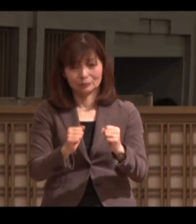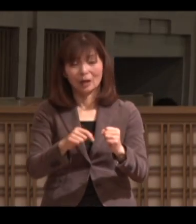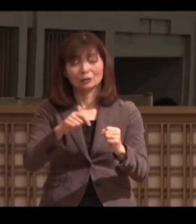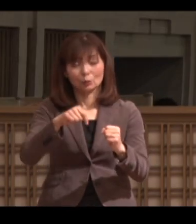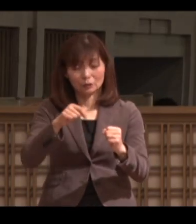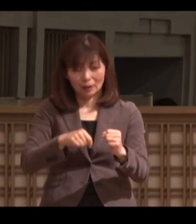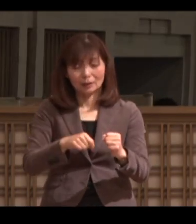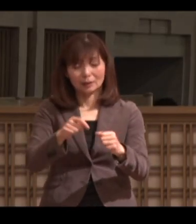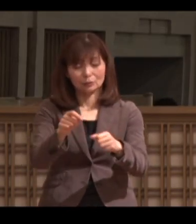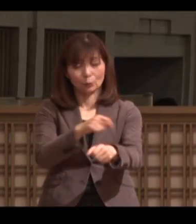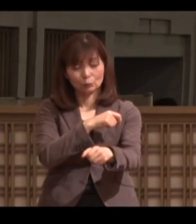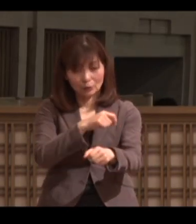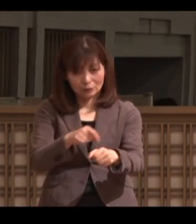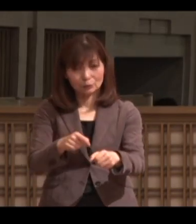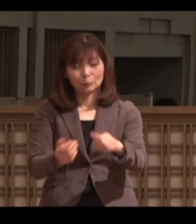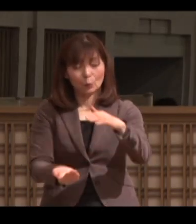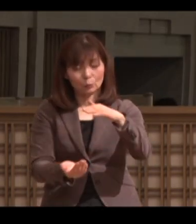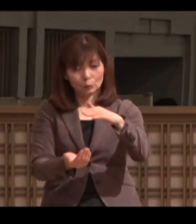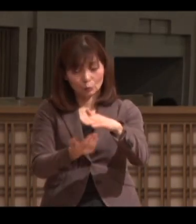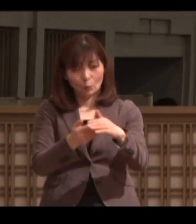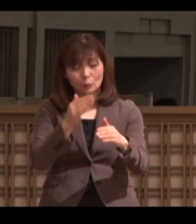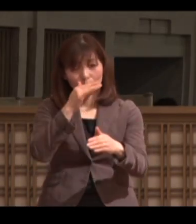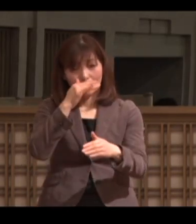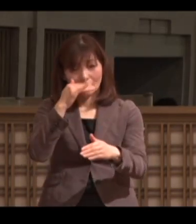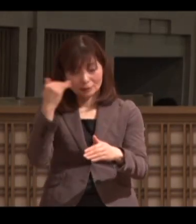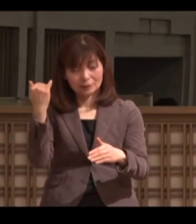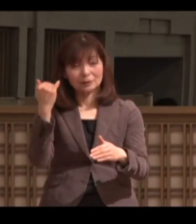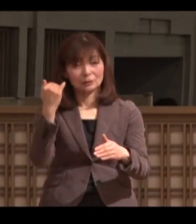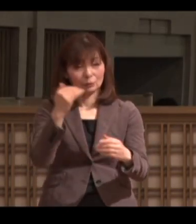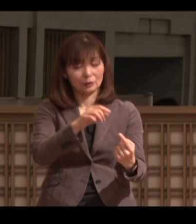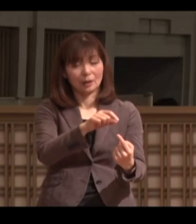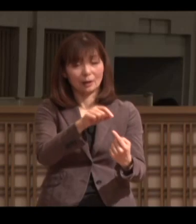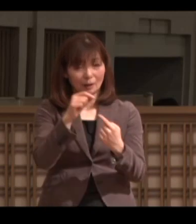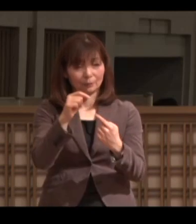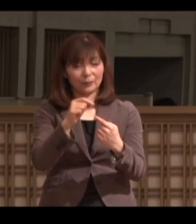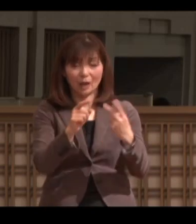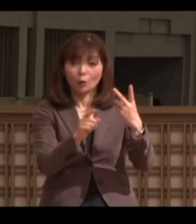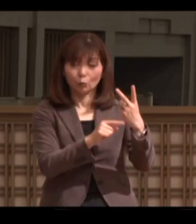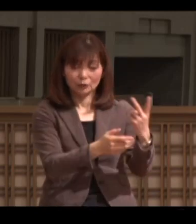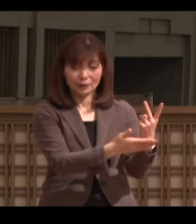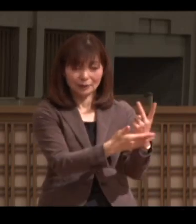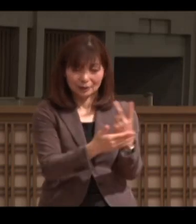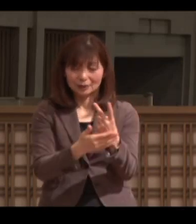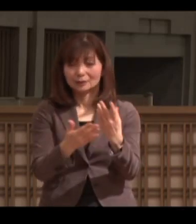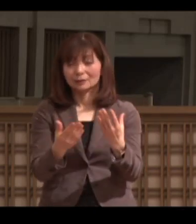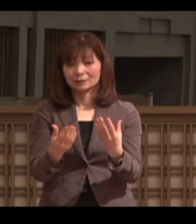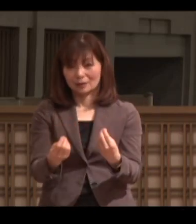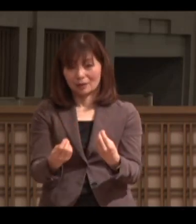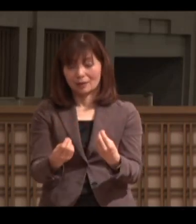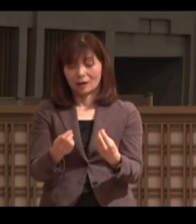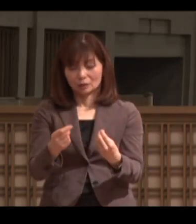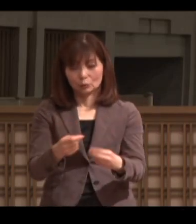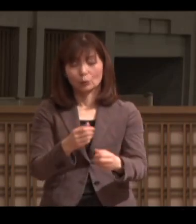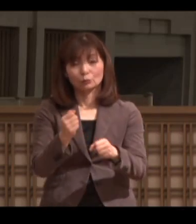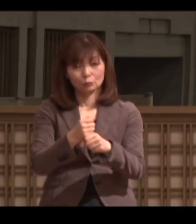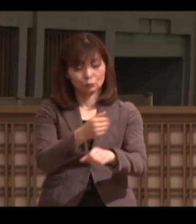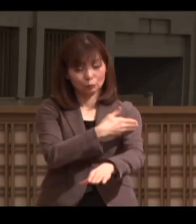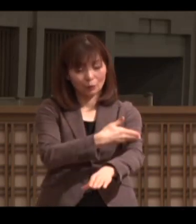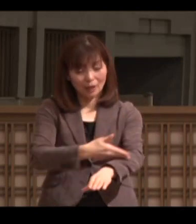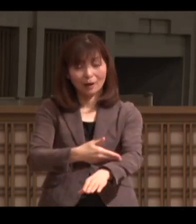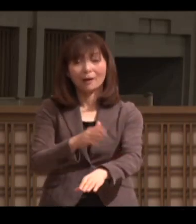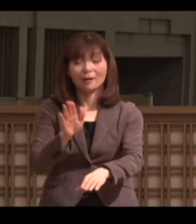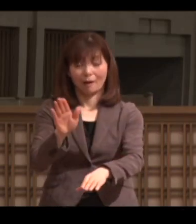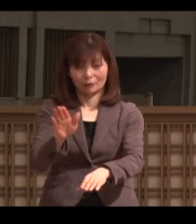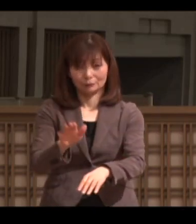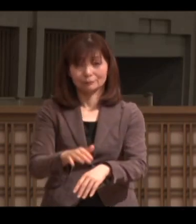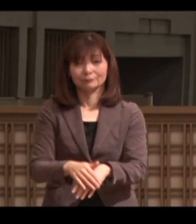とか皆さんのねあの指示をえてお二方に出ていただきましたけどもえこうして作り上げたデザインですので是非皆さんうまく